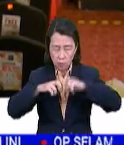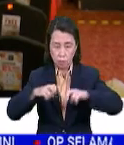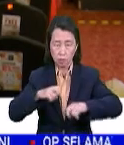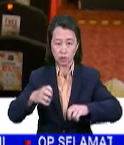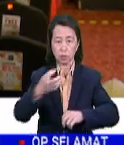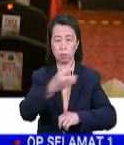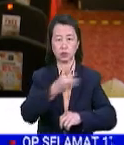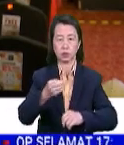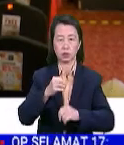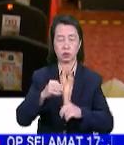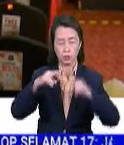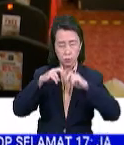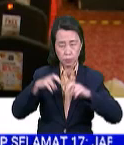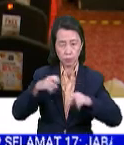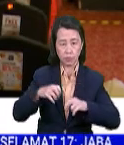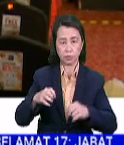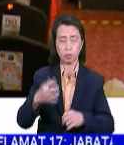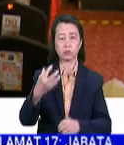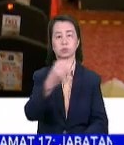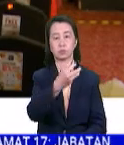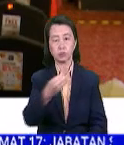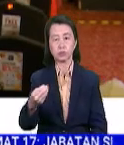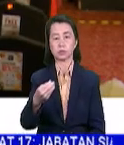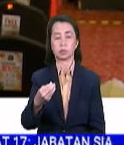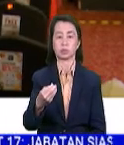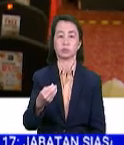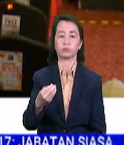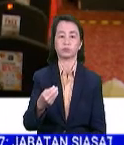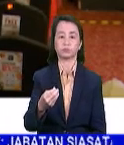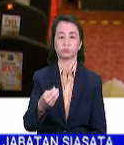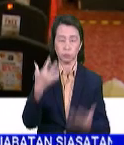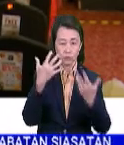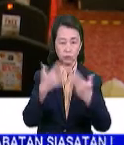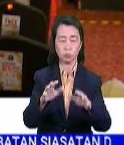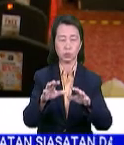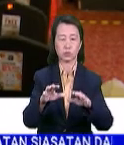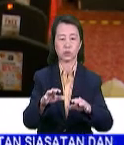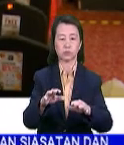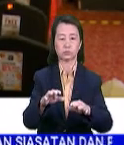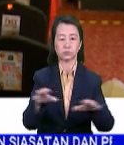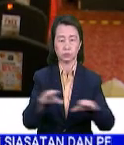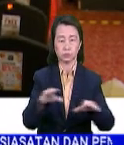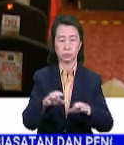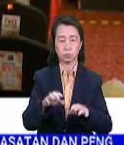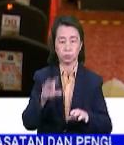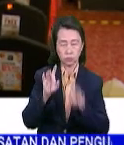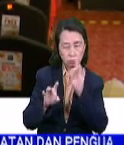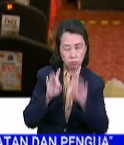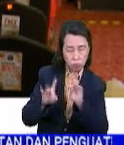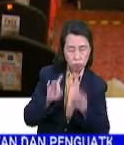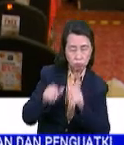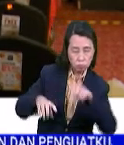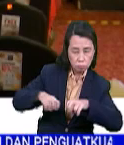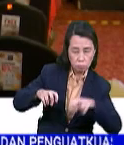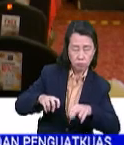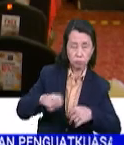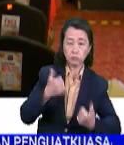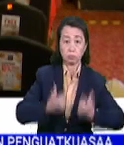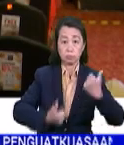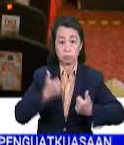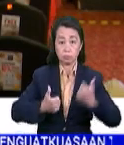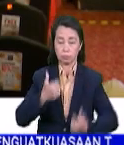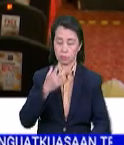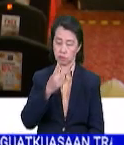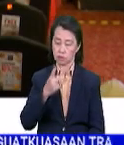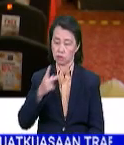juga penyelidikan, bahkan sering dilakukan uji kaji sama ada oleh pihak Kementerian